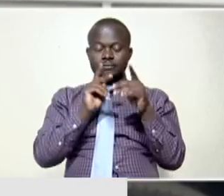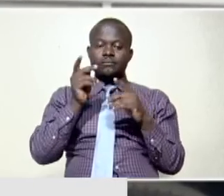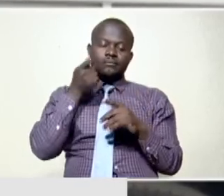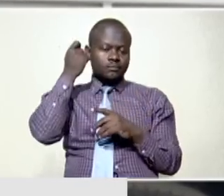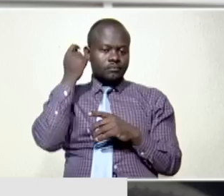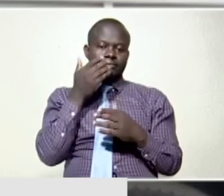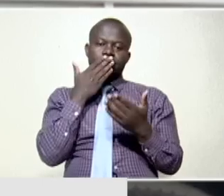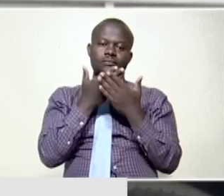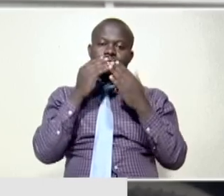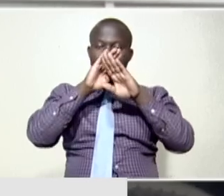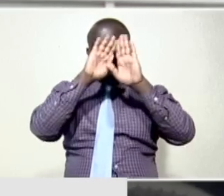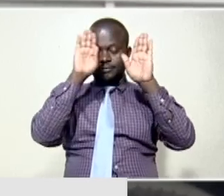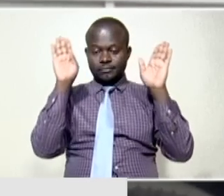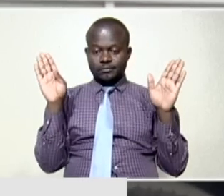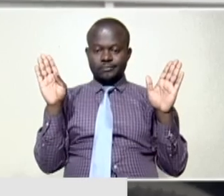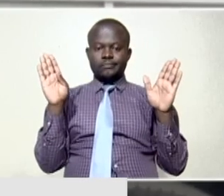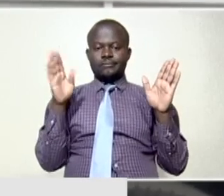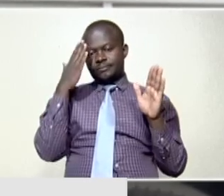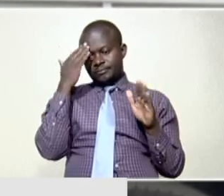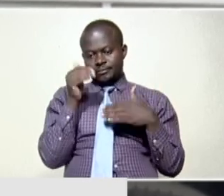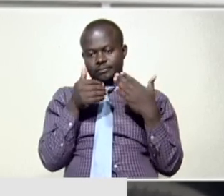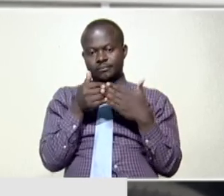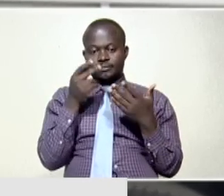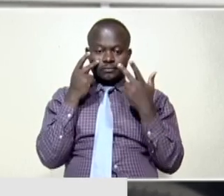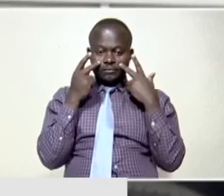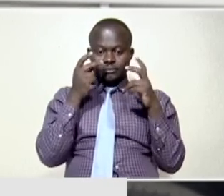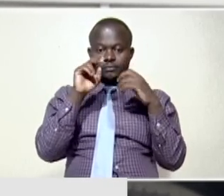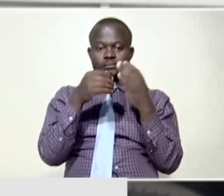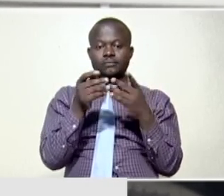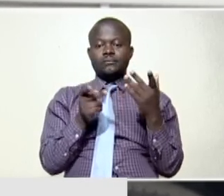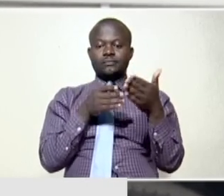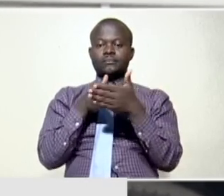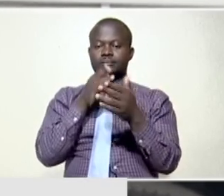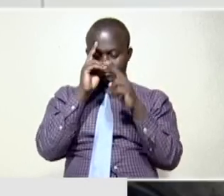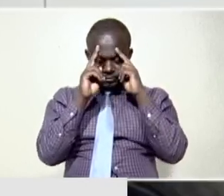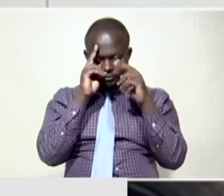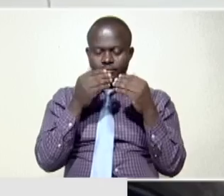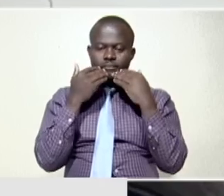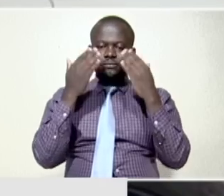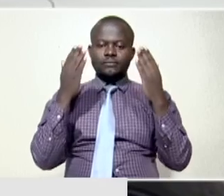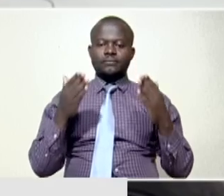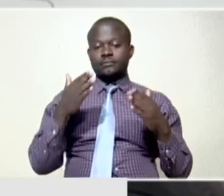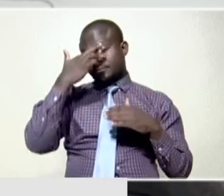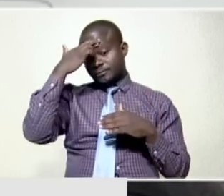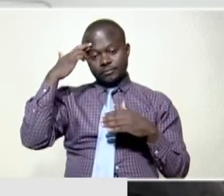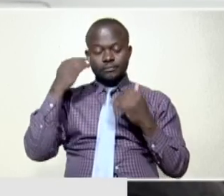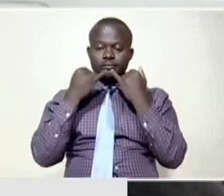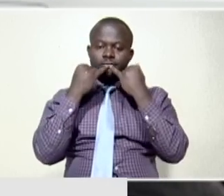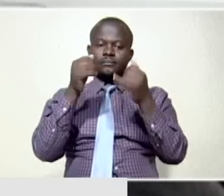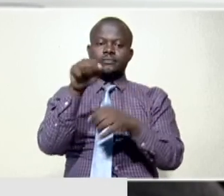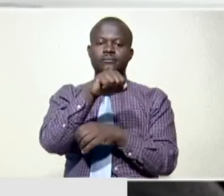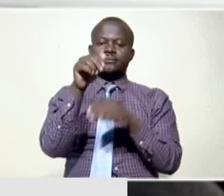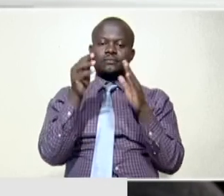neza babisobanukirwe kuko twabonaga ko hari aho bitubahiriza. Impamvu twabwiraga